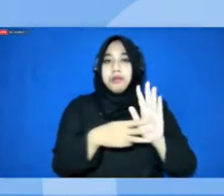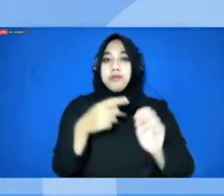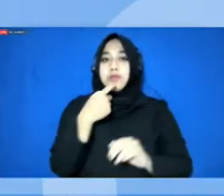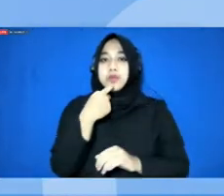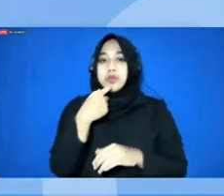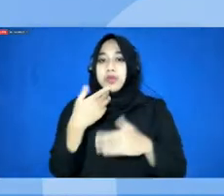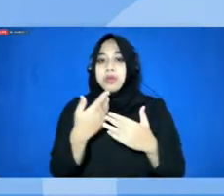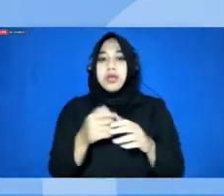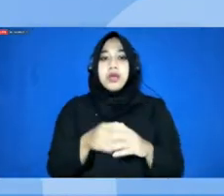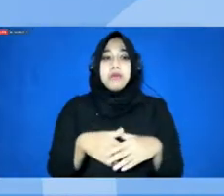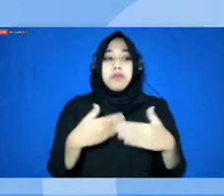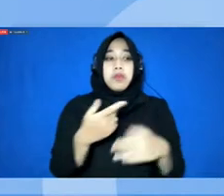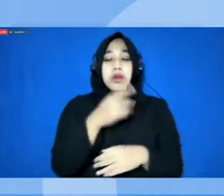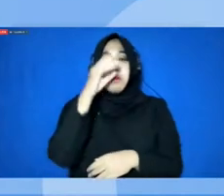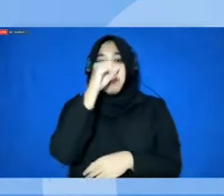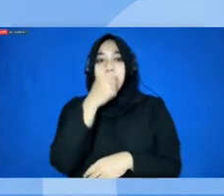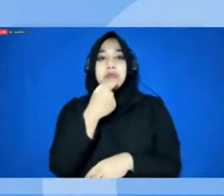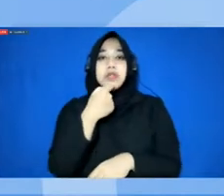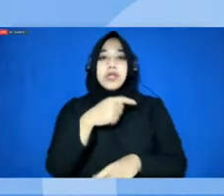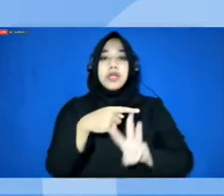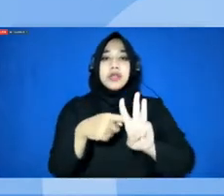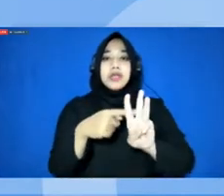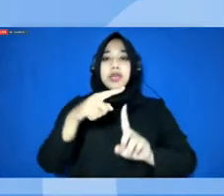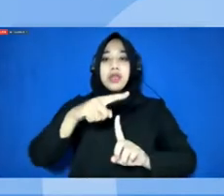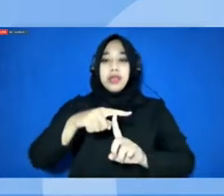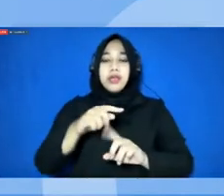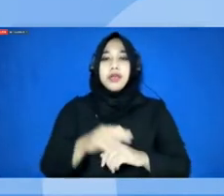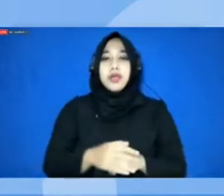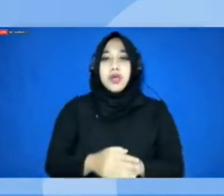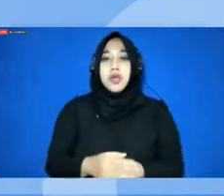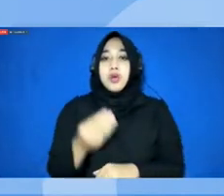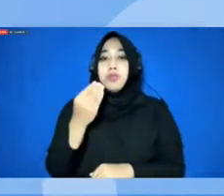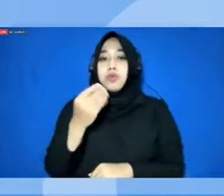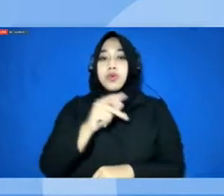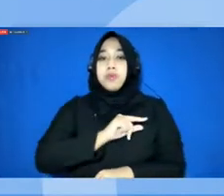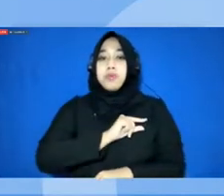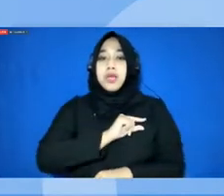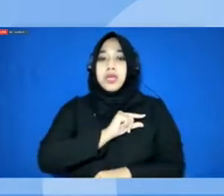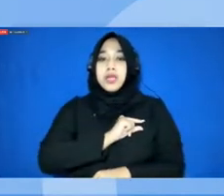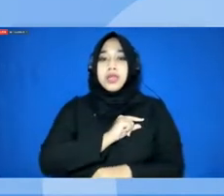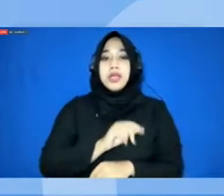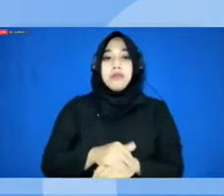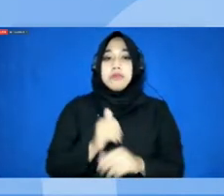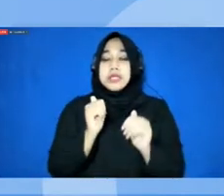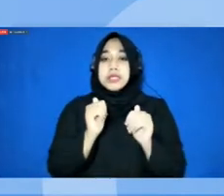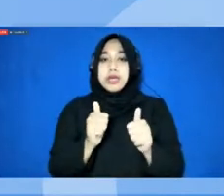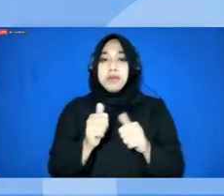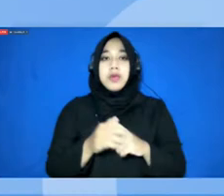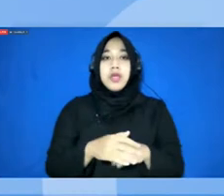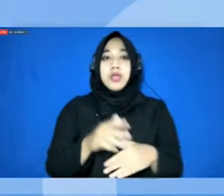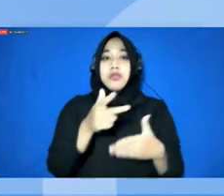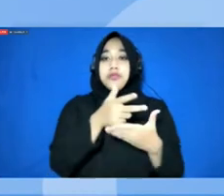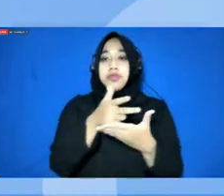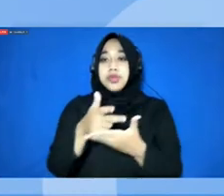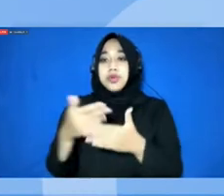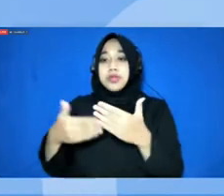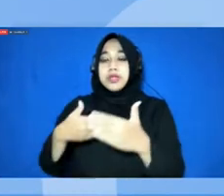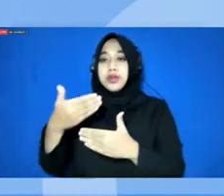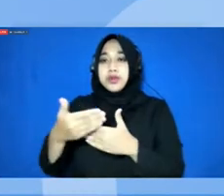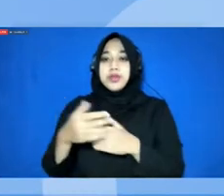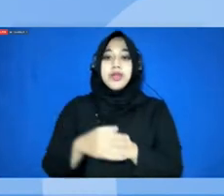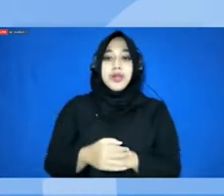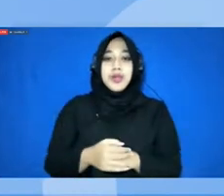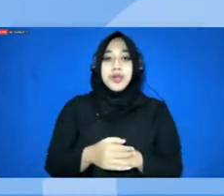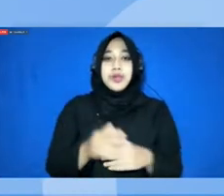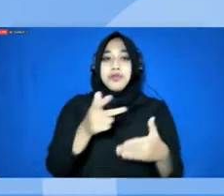untuk bagaimana mereka paham akan 3T. Sambil menunggu panitia atau operator untuk menyiapkan video selanjutnya, di mana video